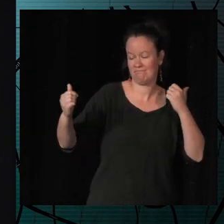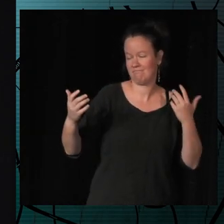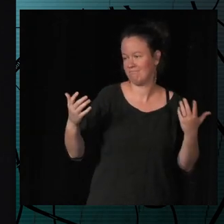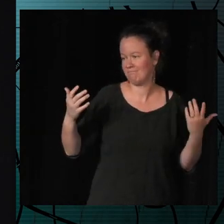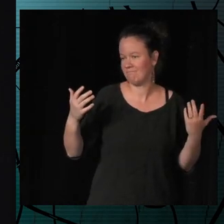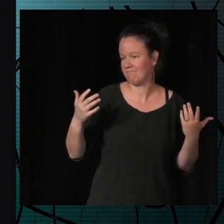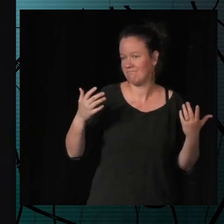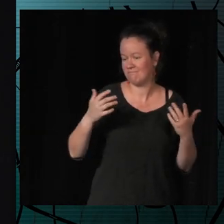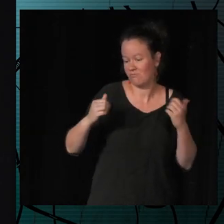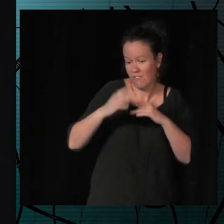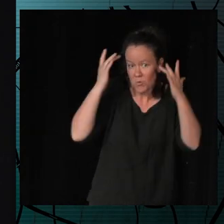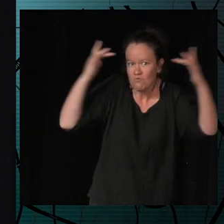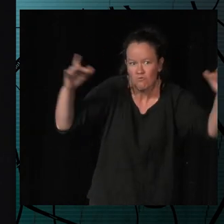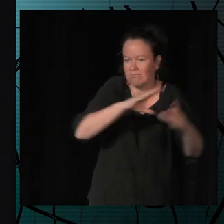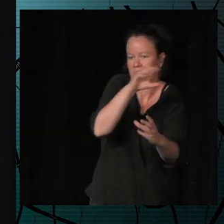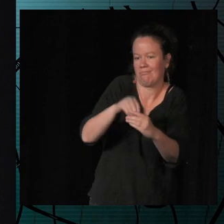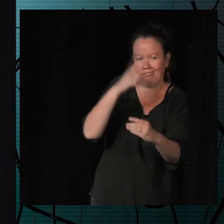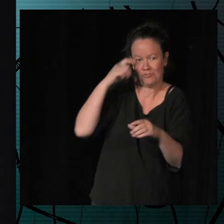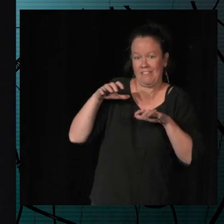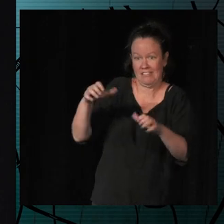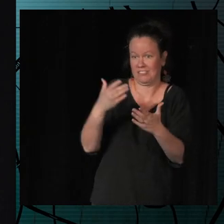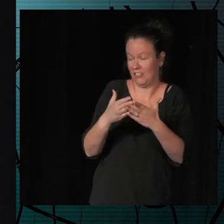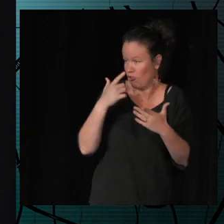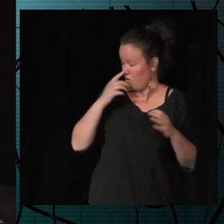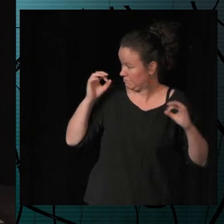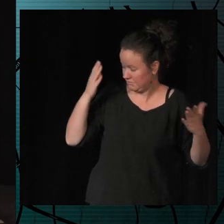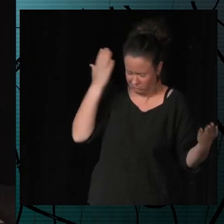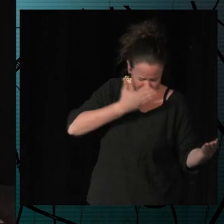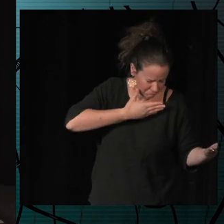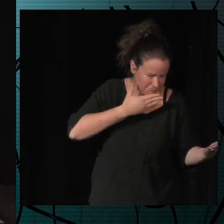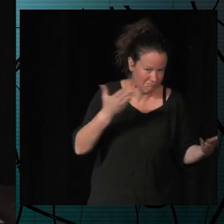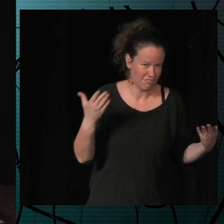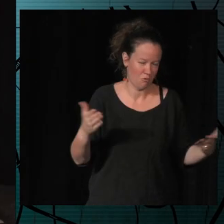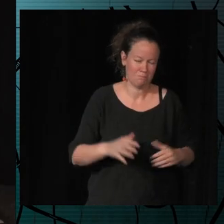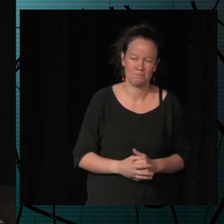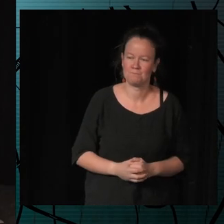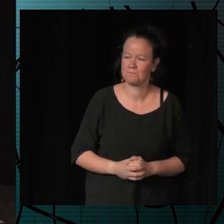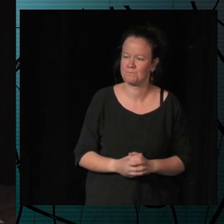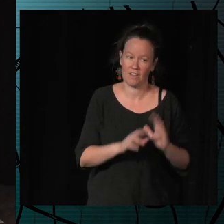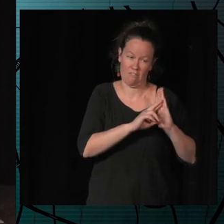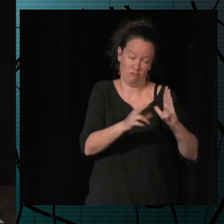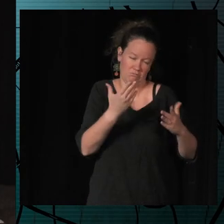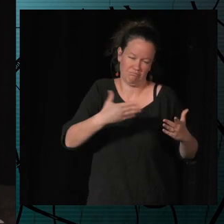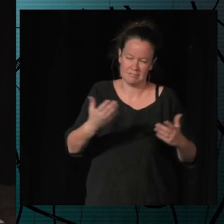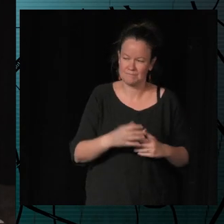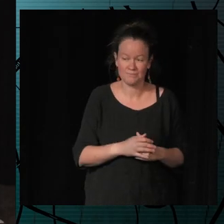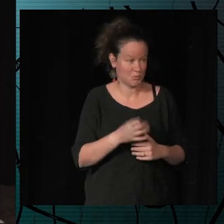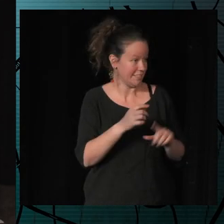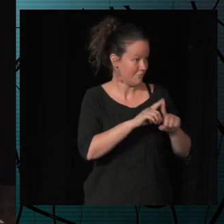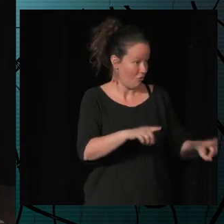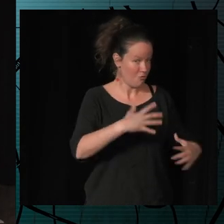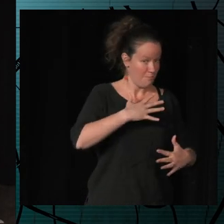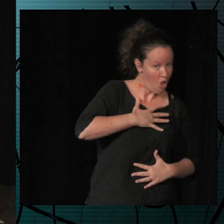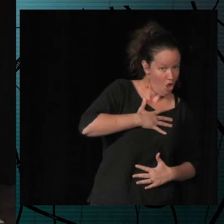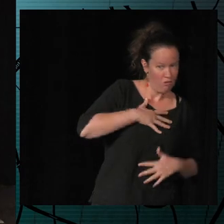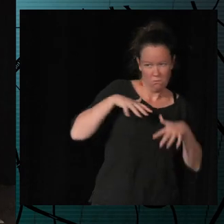voilà d'énormes classiques de du jeu d'horreur ouais et tout à l'heure tu vas faire un distingo entre la peur et l'horreur donc c'est évidemment des